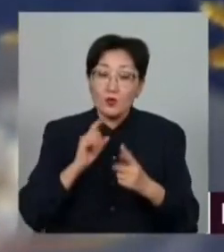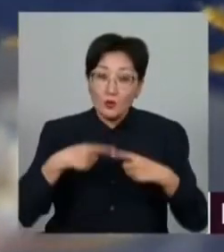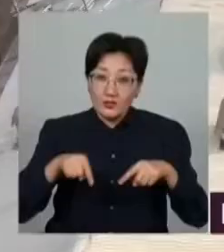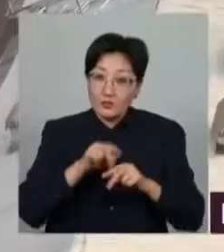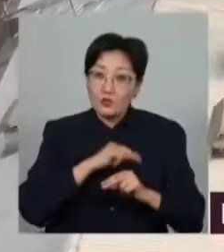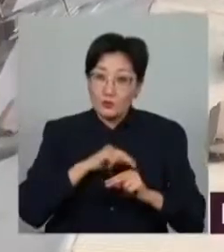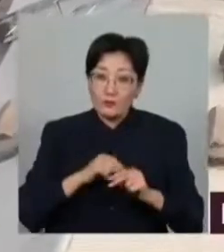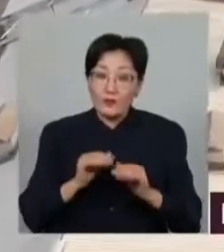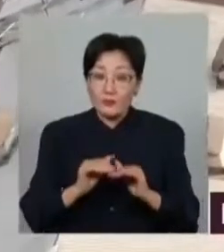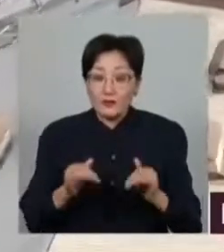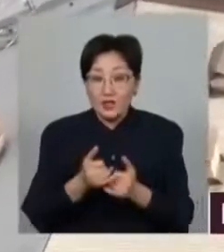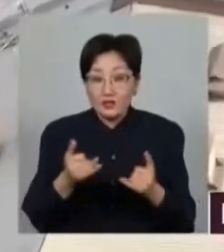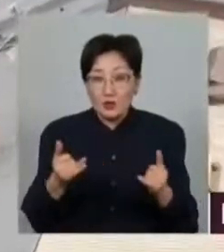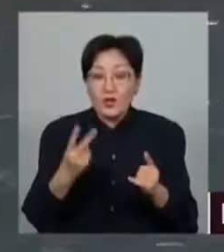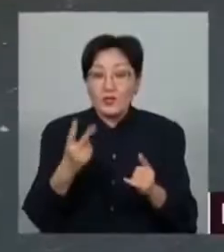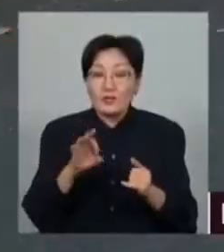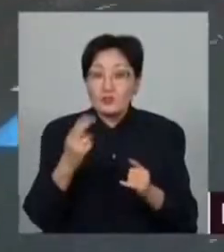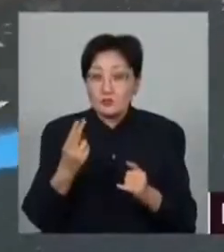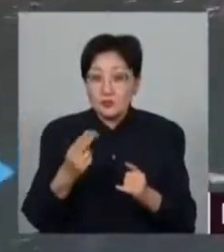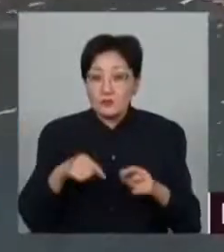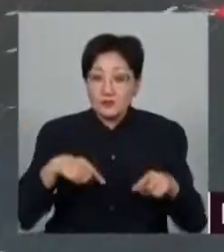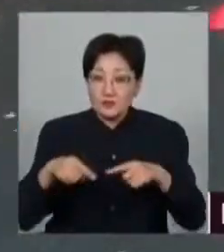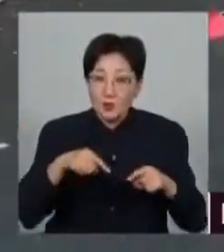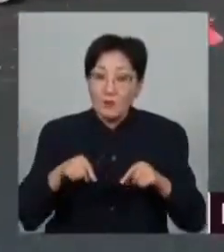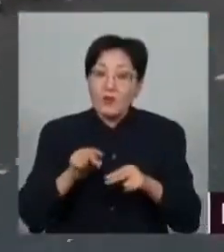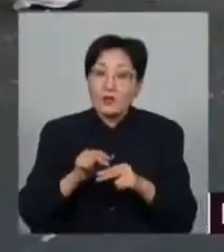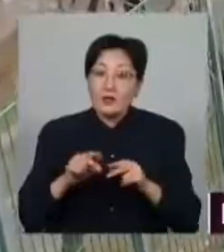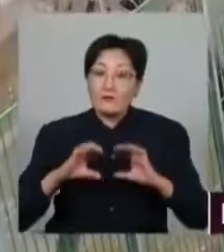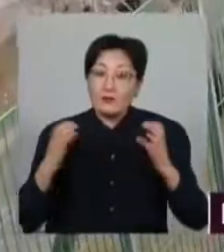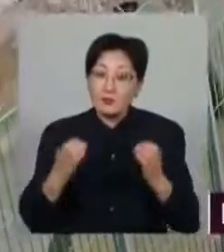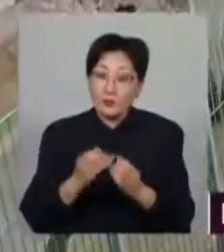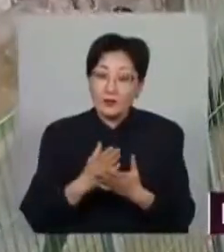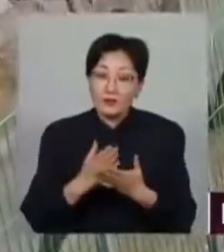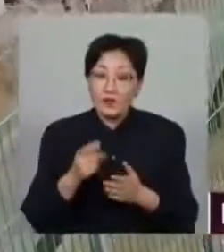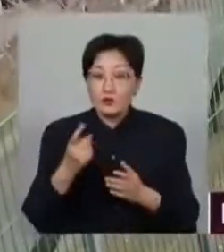істейді. Жасөспірімдерге арналған екі әлеуметтік футбол секциясы да бар. Спорт